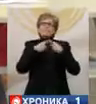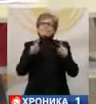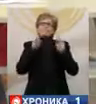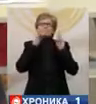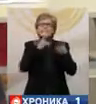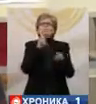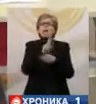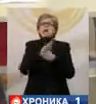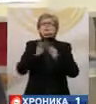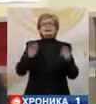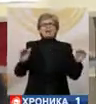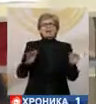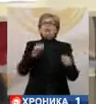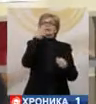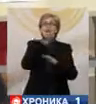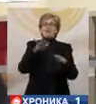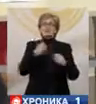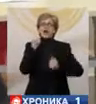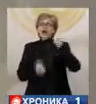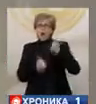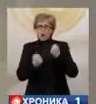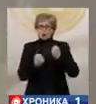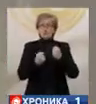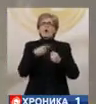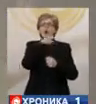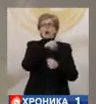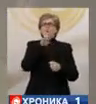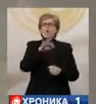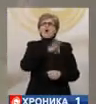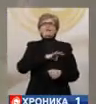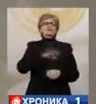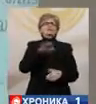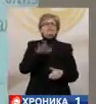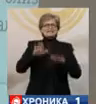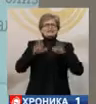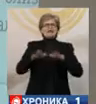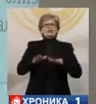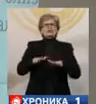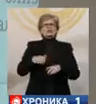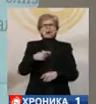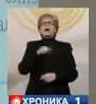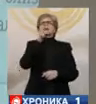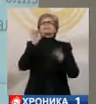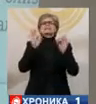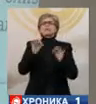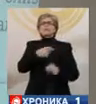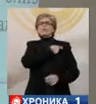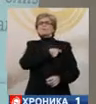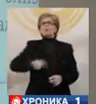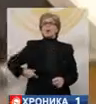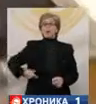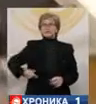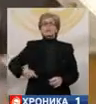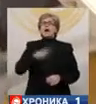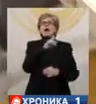decu, bilo da se deca prevoze u automobilu, što podrazumeva obavezna dečija sedišta i vezivanje sigurnosnog pojasa,